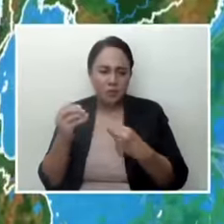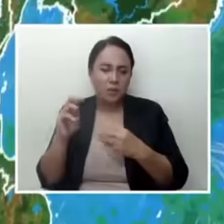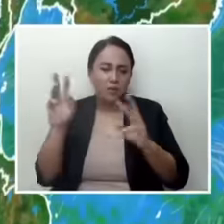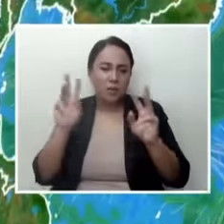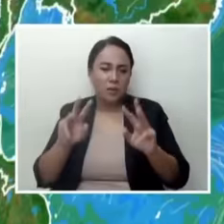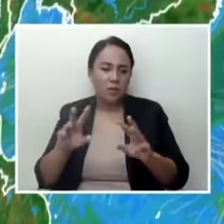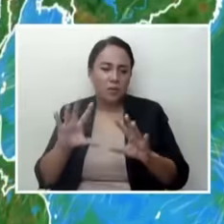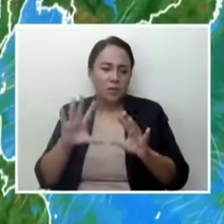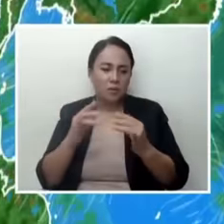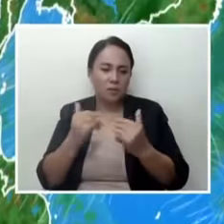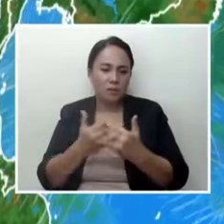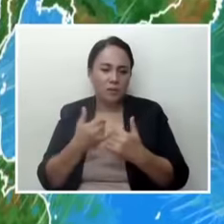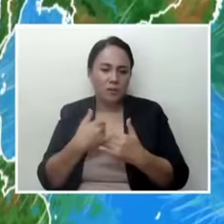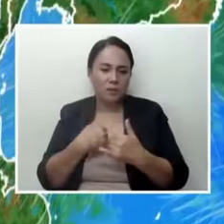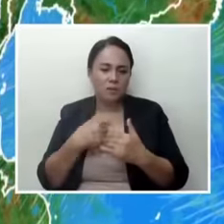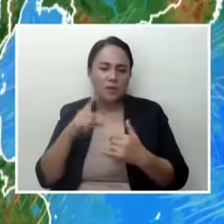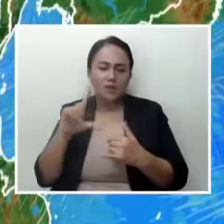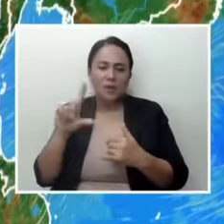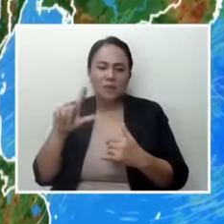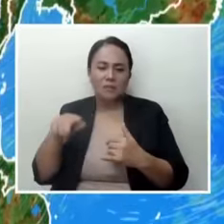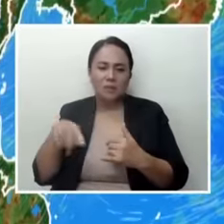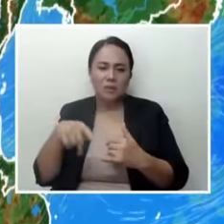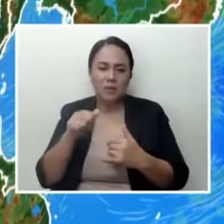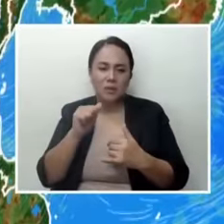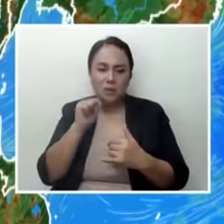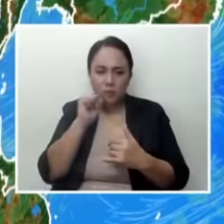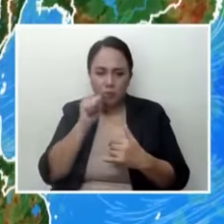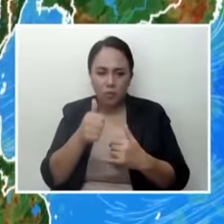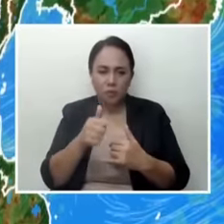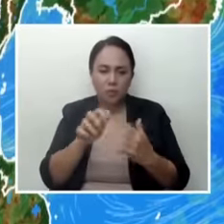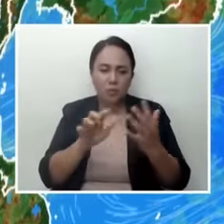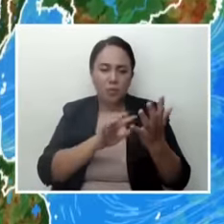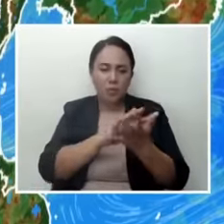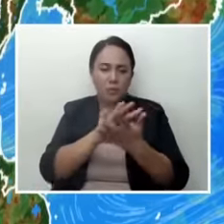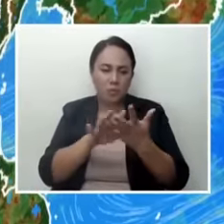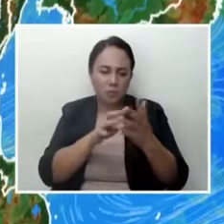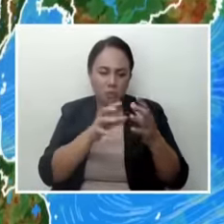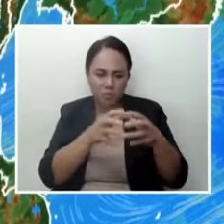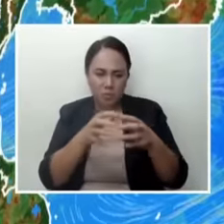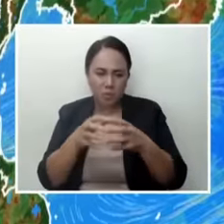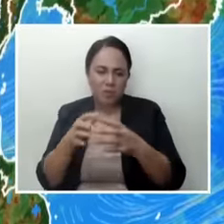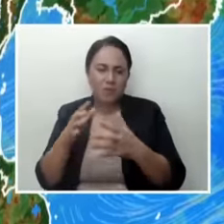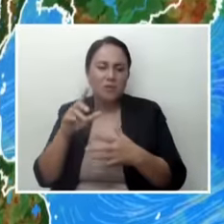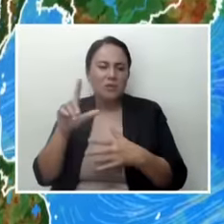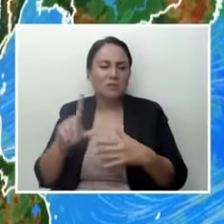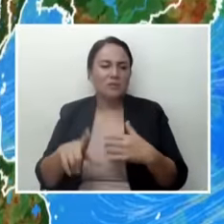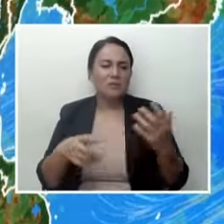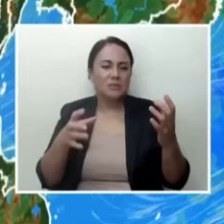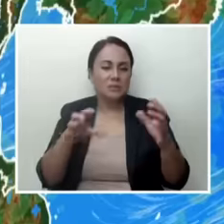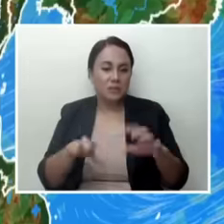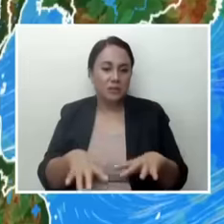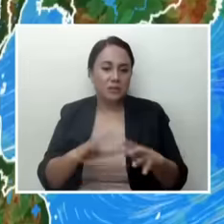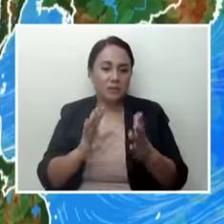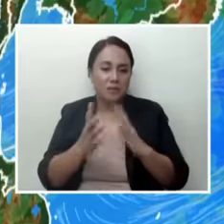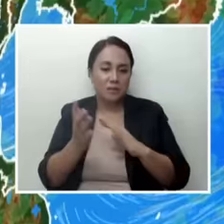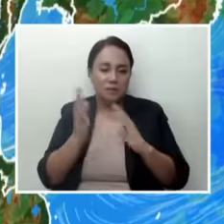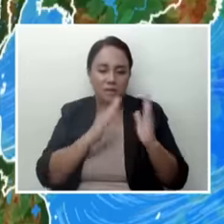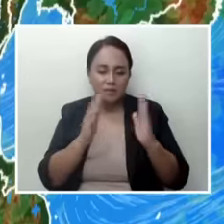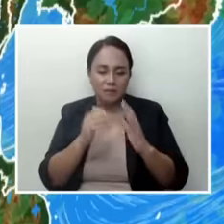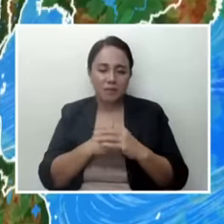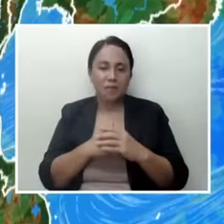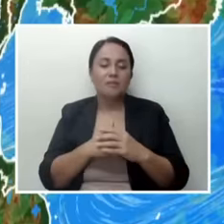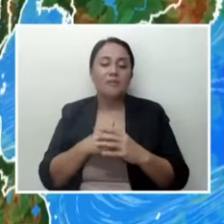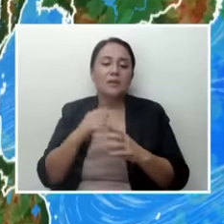posibleng maging low pressure area bukas ang cloud cluster na iyan. Pero mababa naman ang tsasa nito na maging bagyo. Tatambay